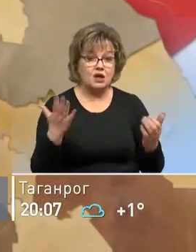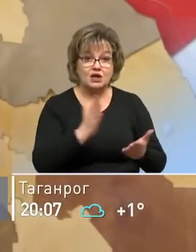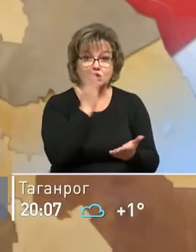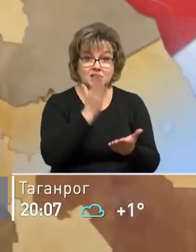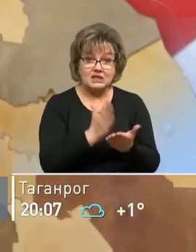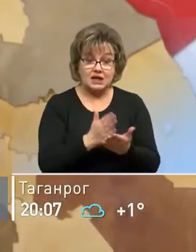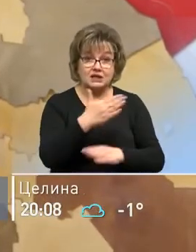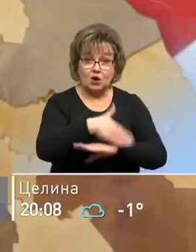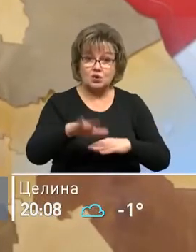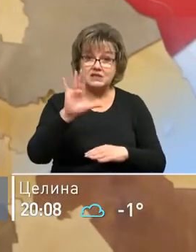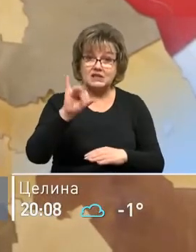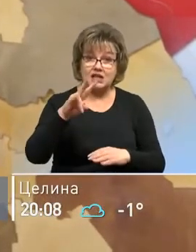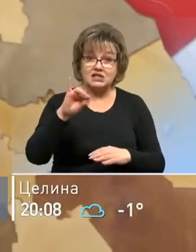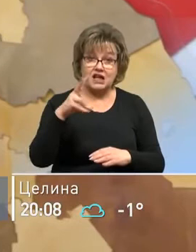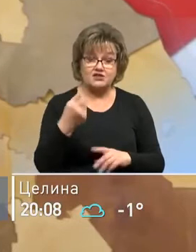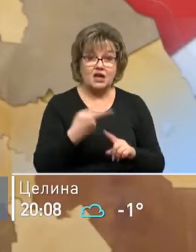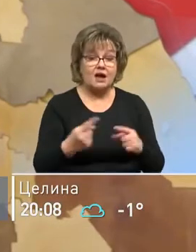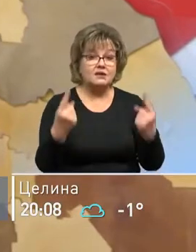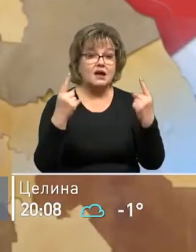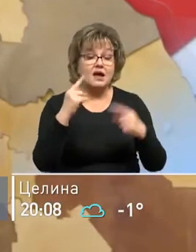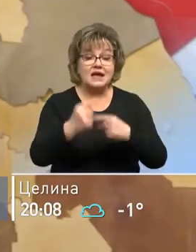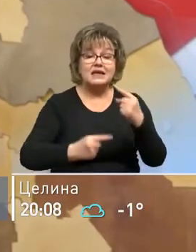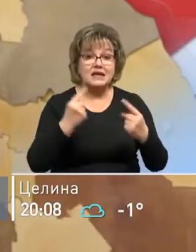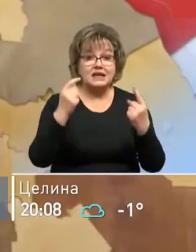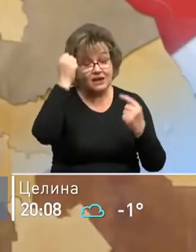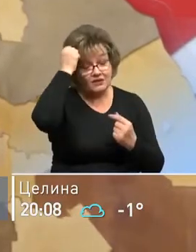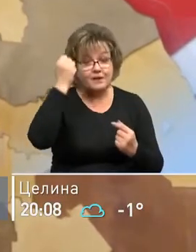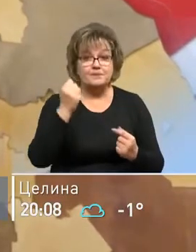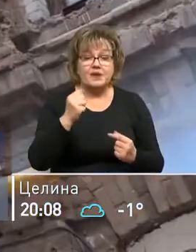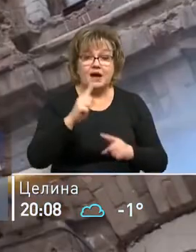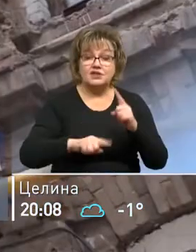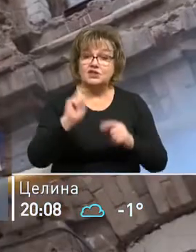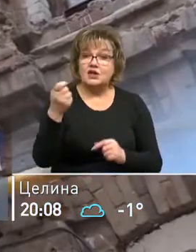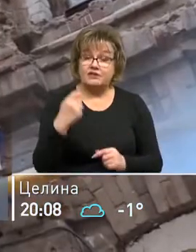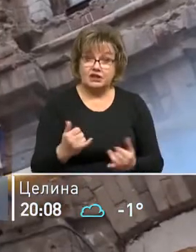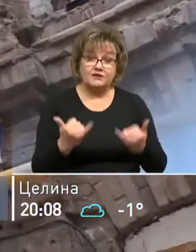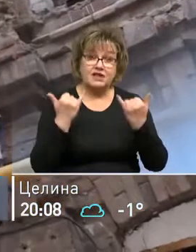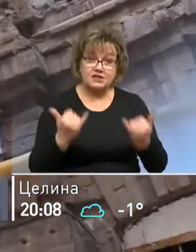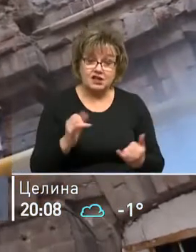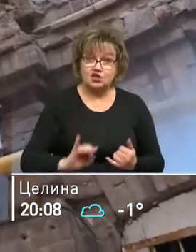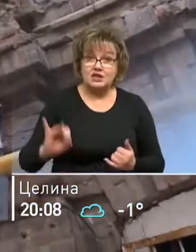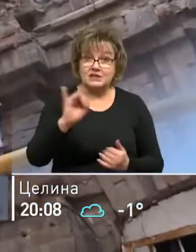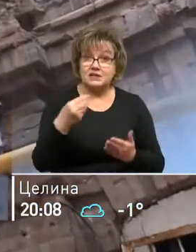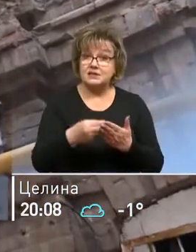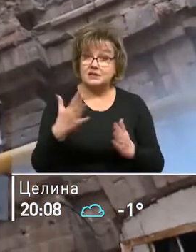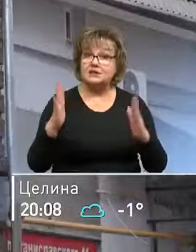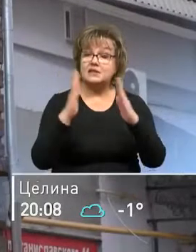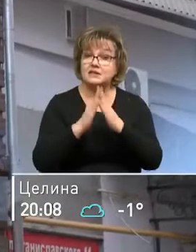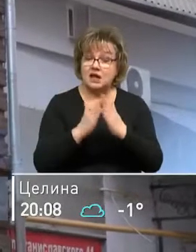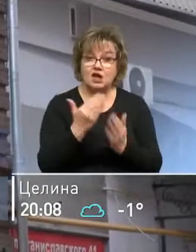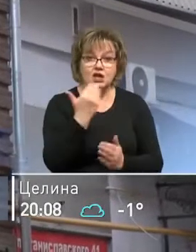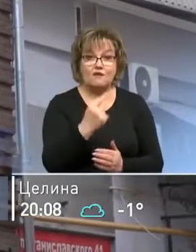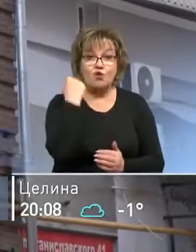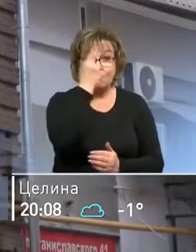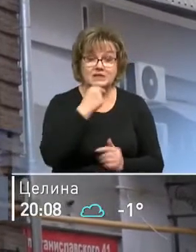на станиславского это религия это реликвия великой отечественной войны настоящая историческая ценность здания его